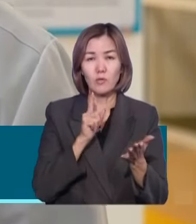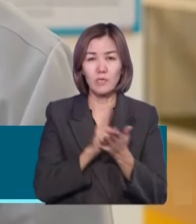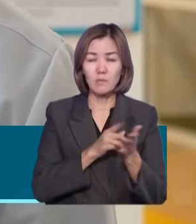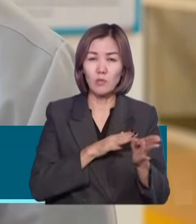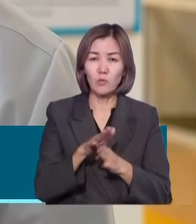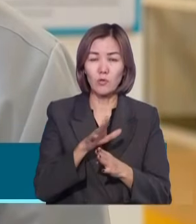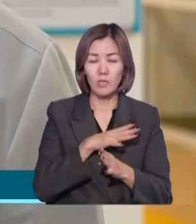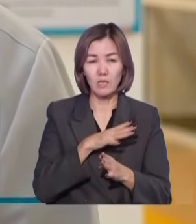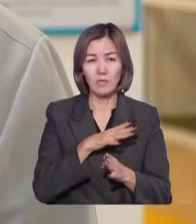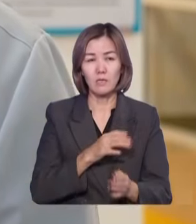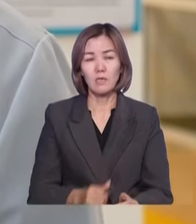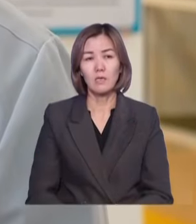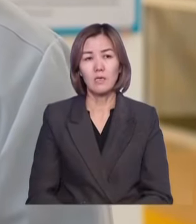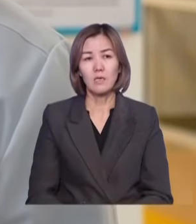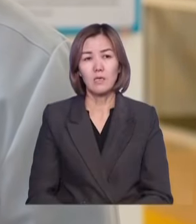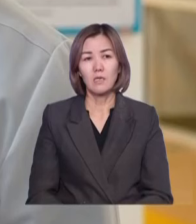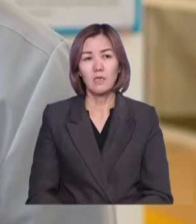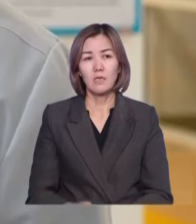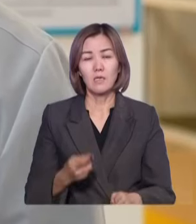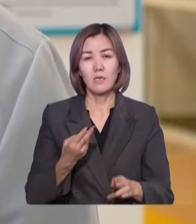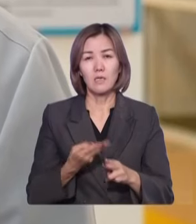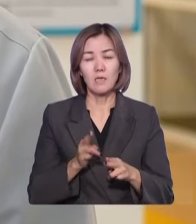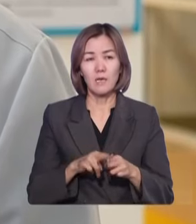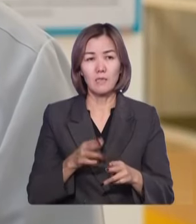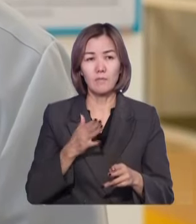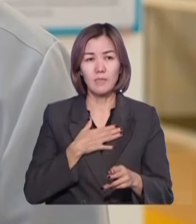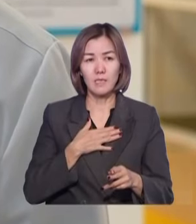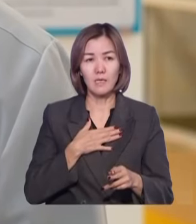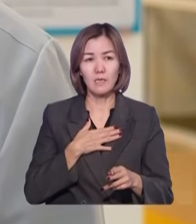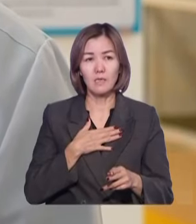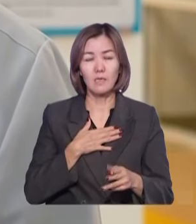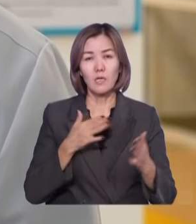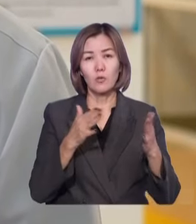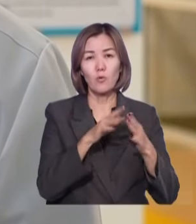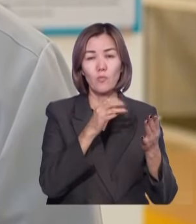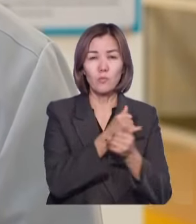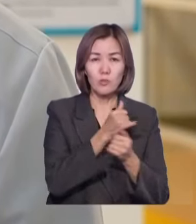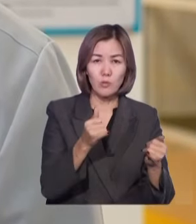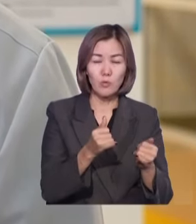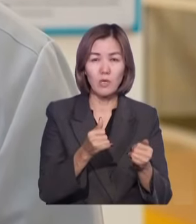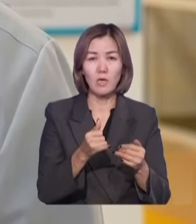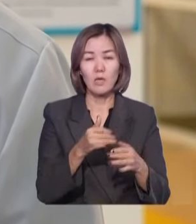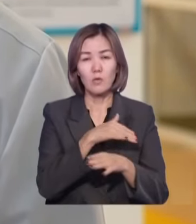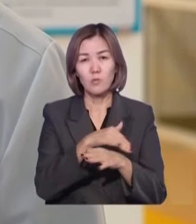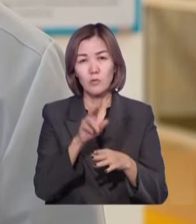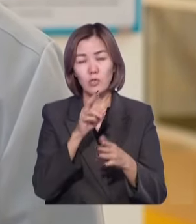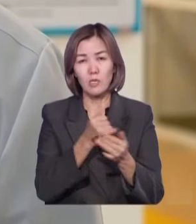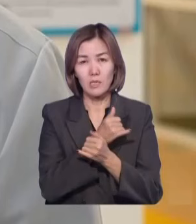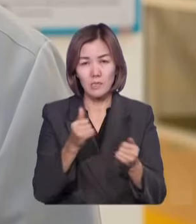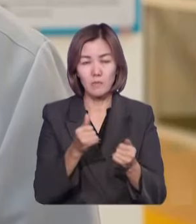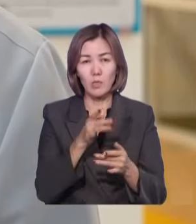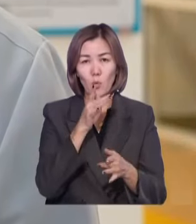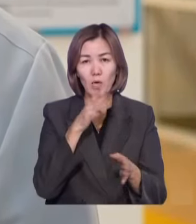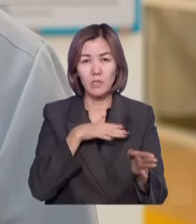кіші медбикелердің бірі болды. Яғни біздегі актив, жаңағы надаму бар, патронаж бар, сол көшеге шығып, қызметтерін